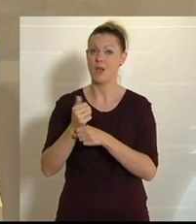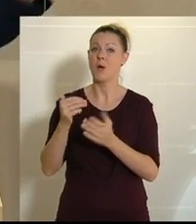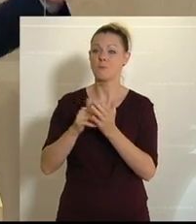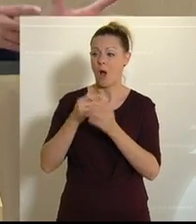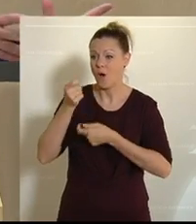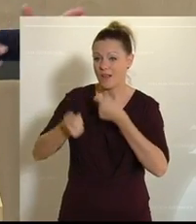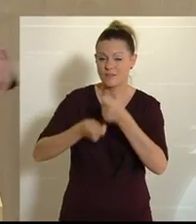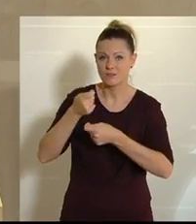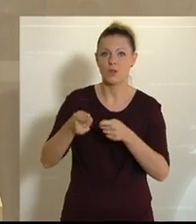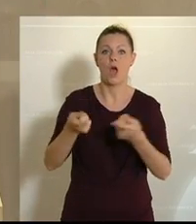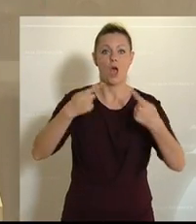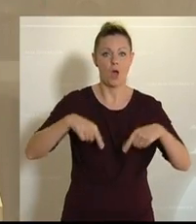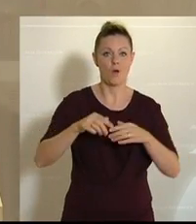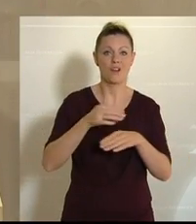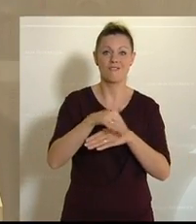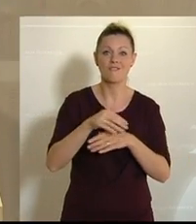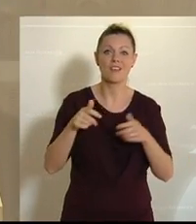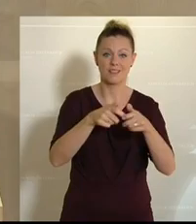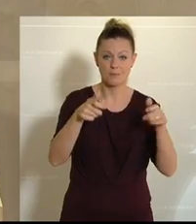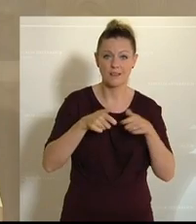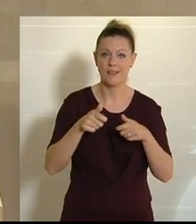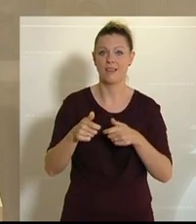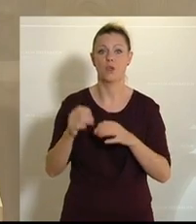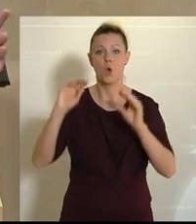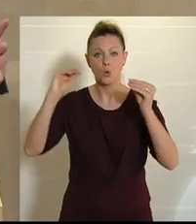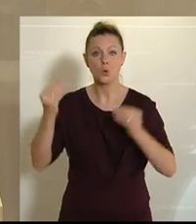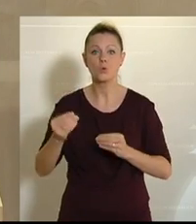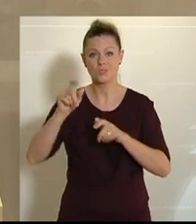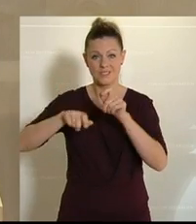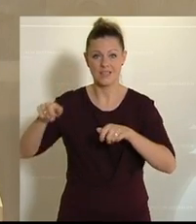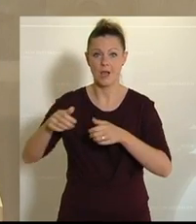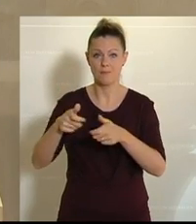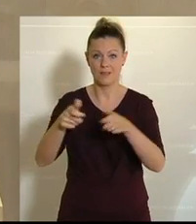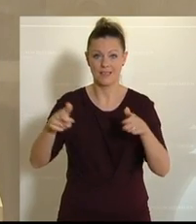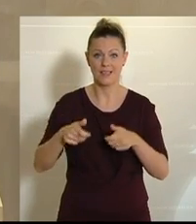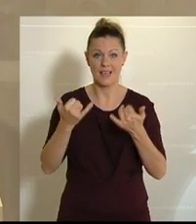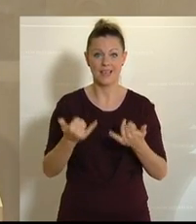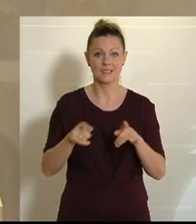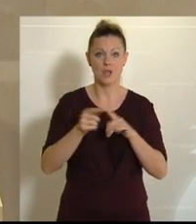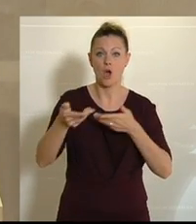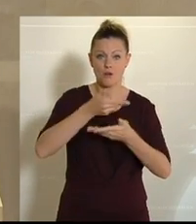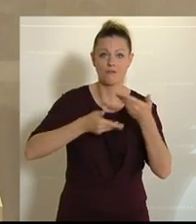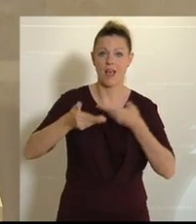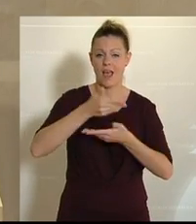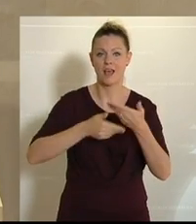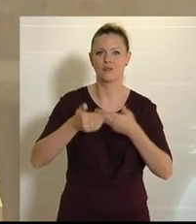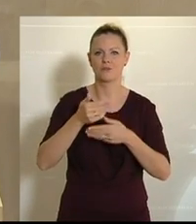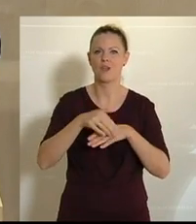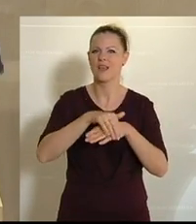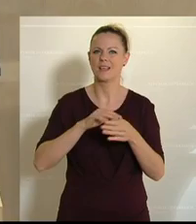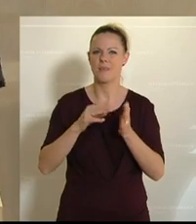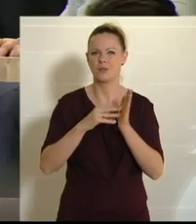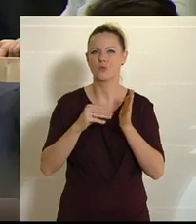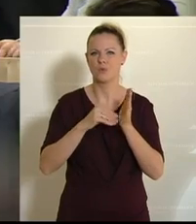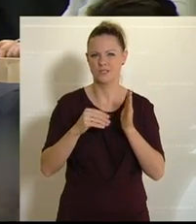können. Wirtepaket, Künstlerpaket, jetzt in Verhandlung intensiv, das Paket für die gemeinnützigen Organisationen.